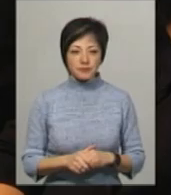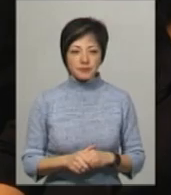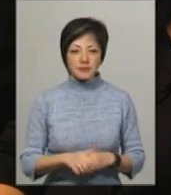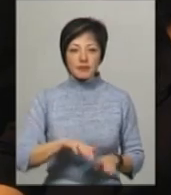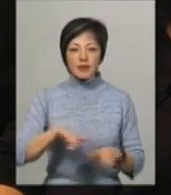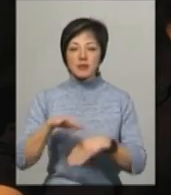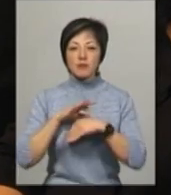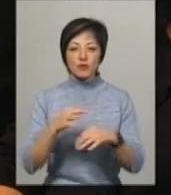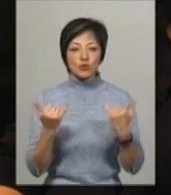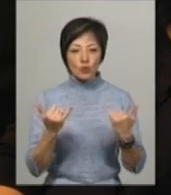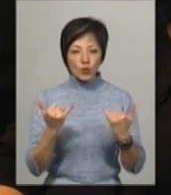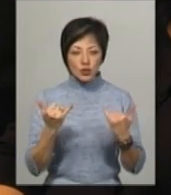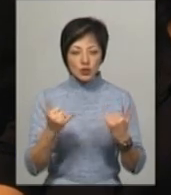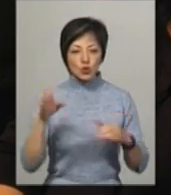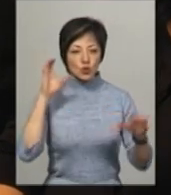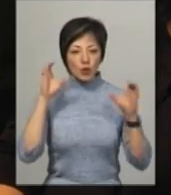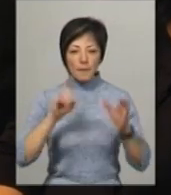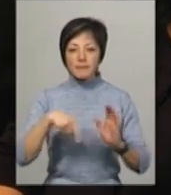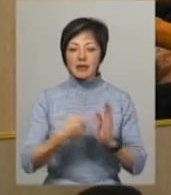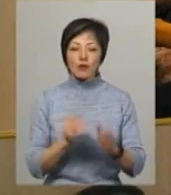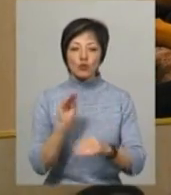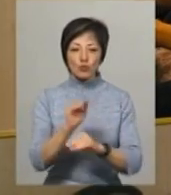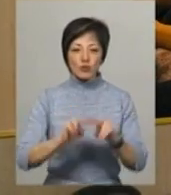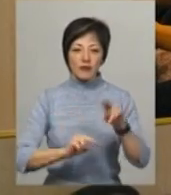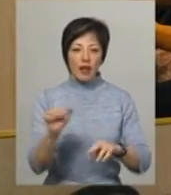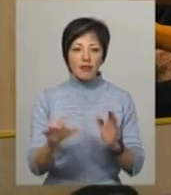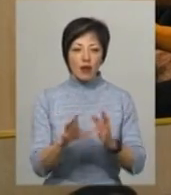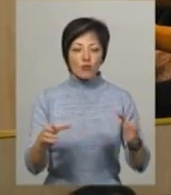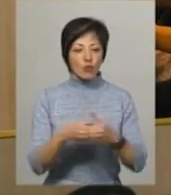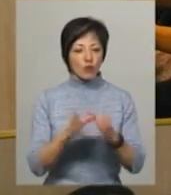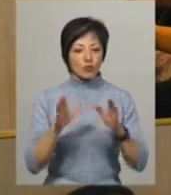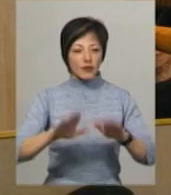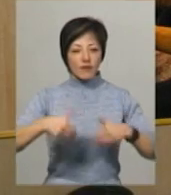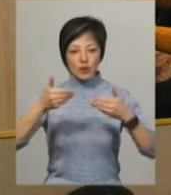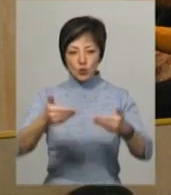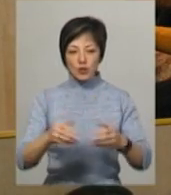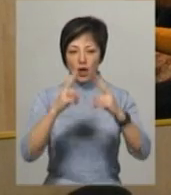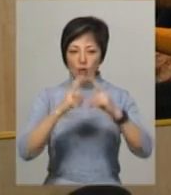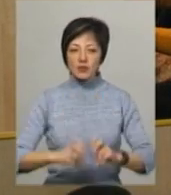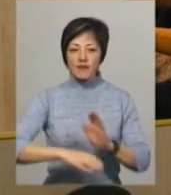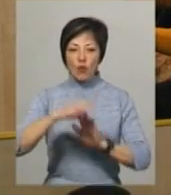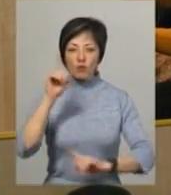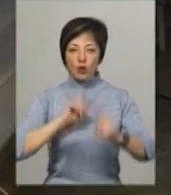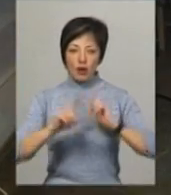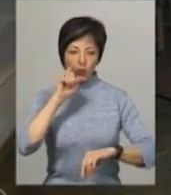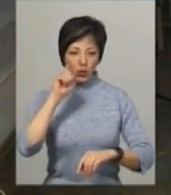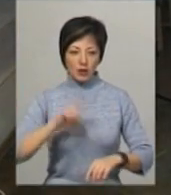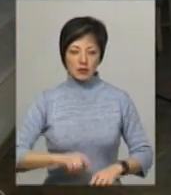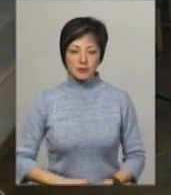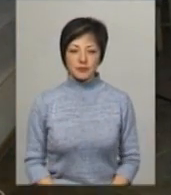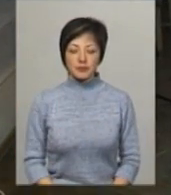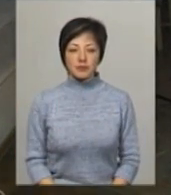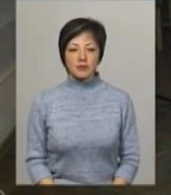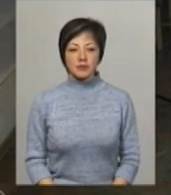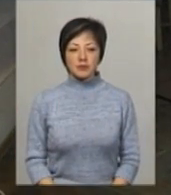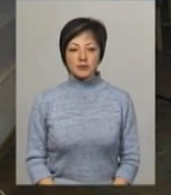Після проведення сьогоднішніх громадських слухань питання до будівництва енергоблоків ХАЕС буде виноситися на розгляд Верховної Ради України. Світлана Поробок,